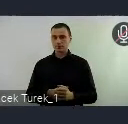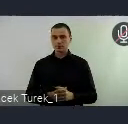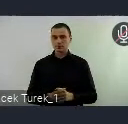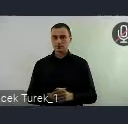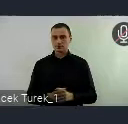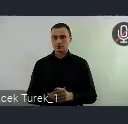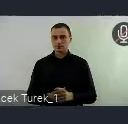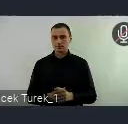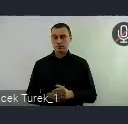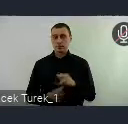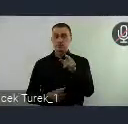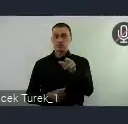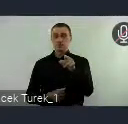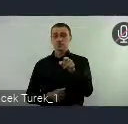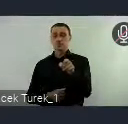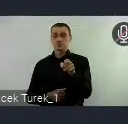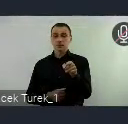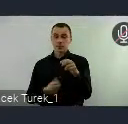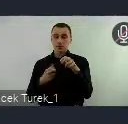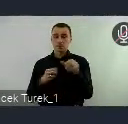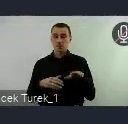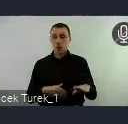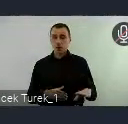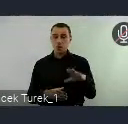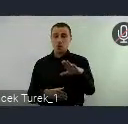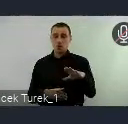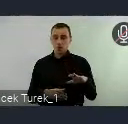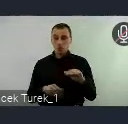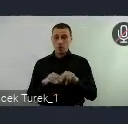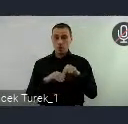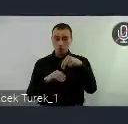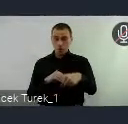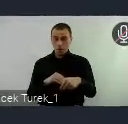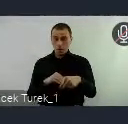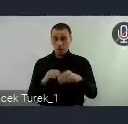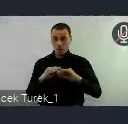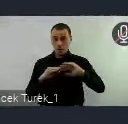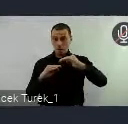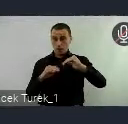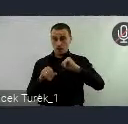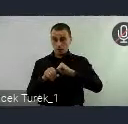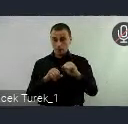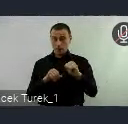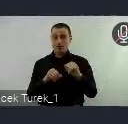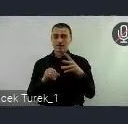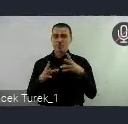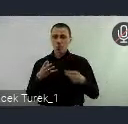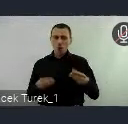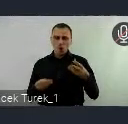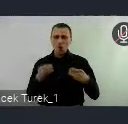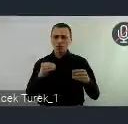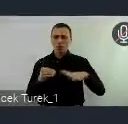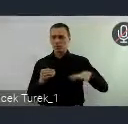tego rodzaju rozwiązania nawet gdyby nie ten próg taki gdzieś tam na początku tej pochylni to oczywiście błoto wokół